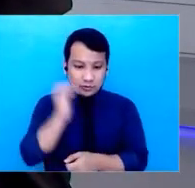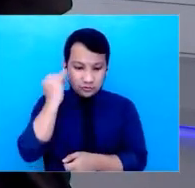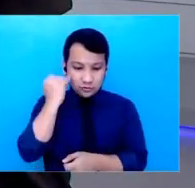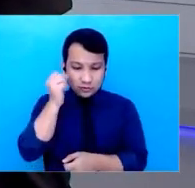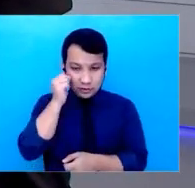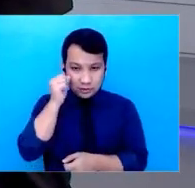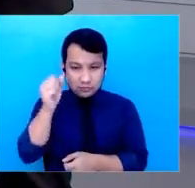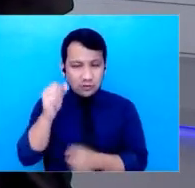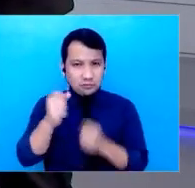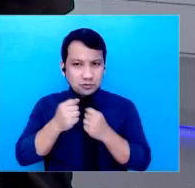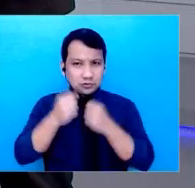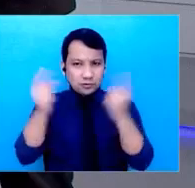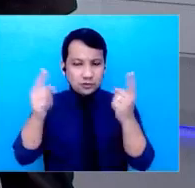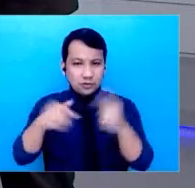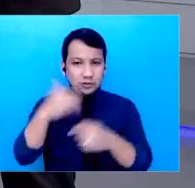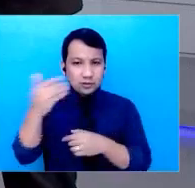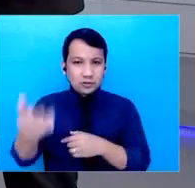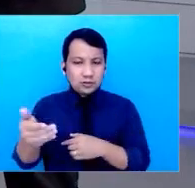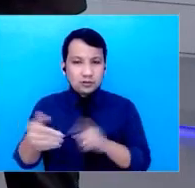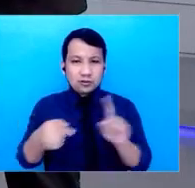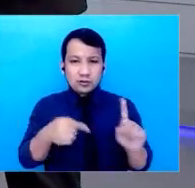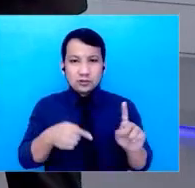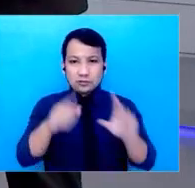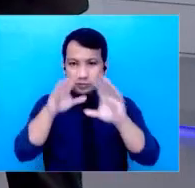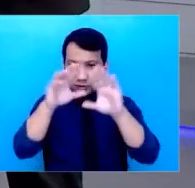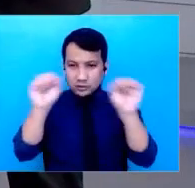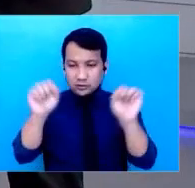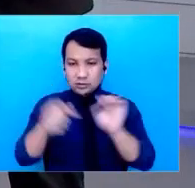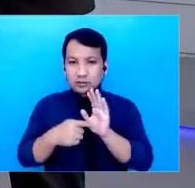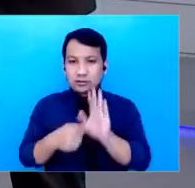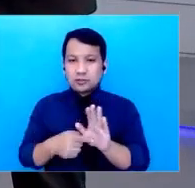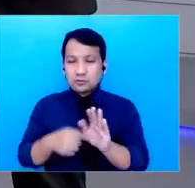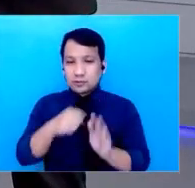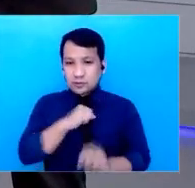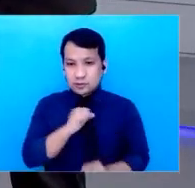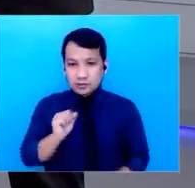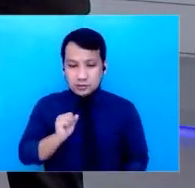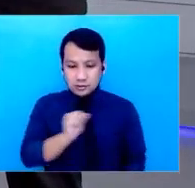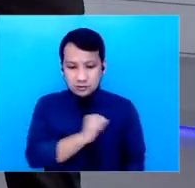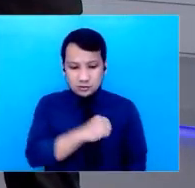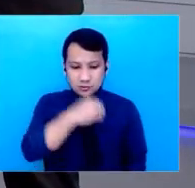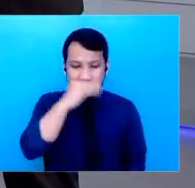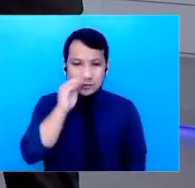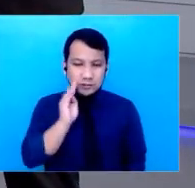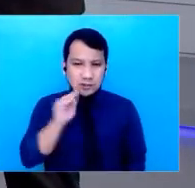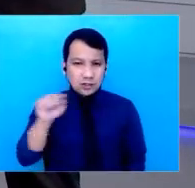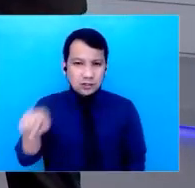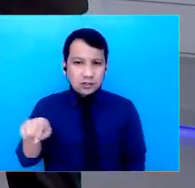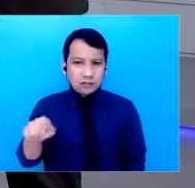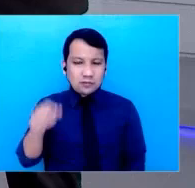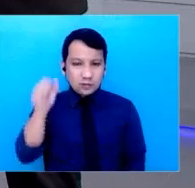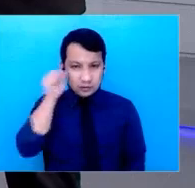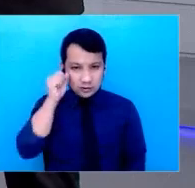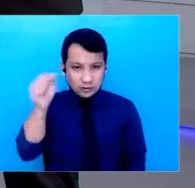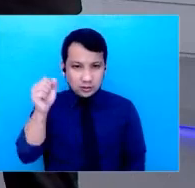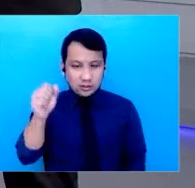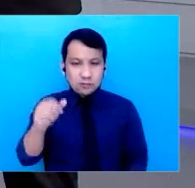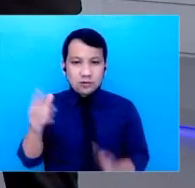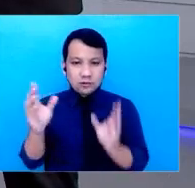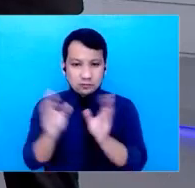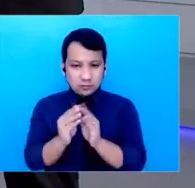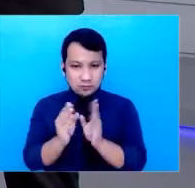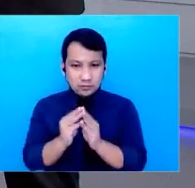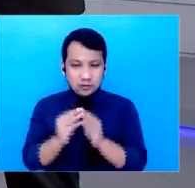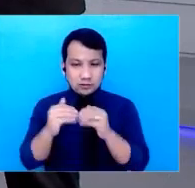din daw sa mga susunod na araw ang isa pang presidential aspirant na si Senador Manny Pacquiao. Sinabi ni Salceda kasunod ng pagpupulong ni Pacquiao